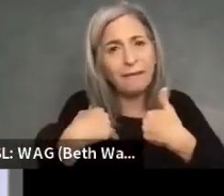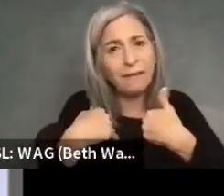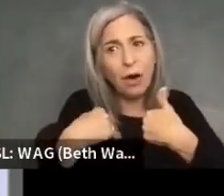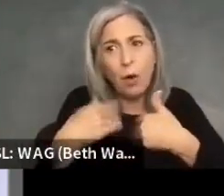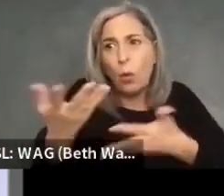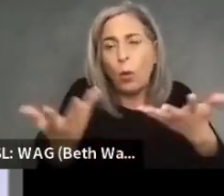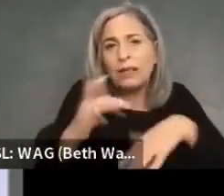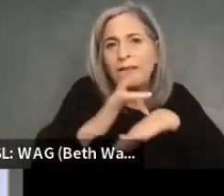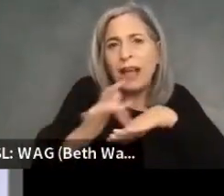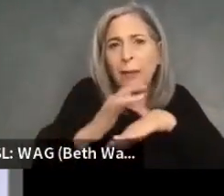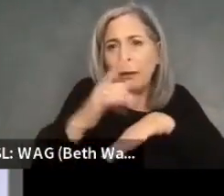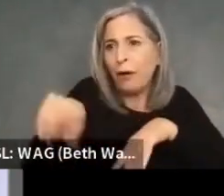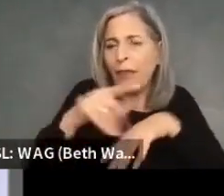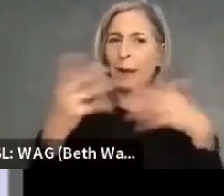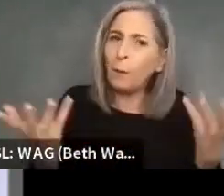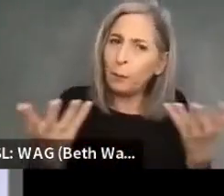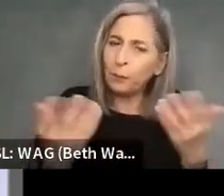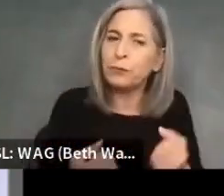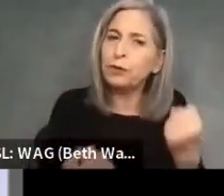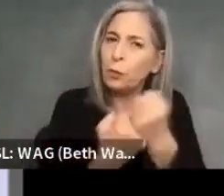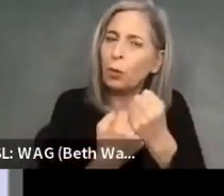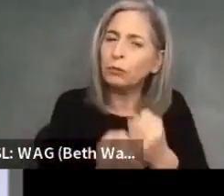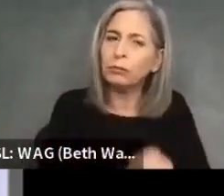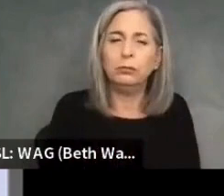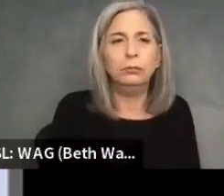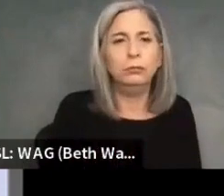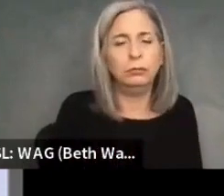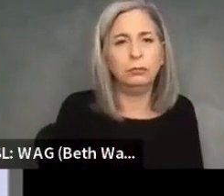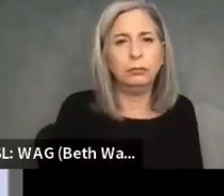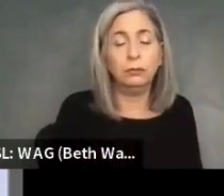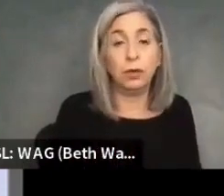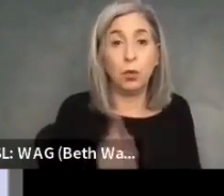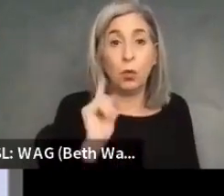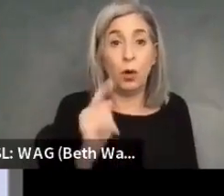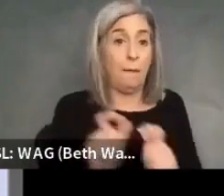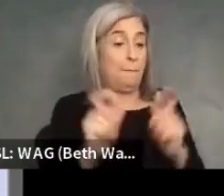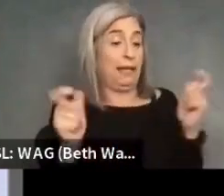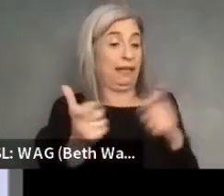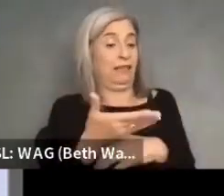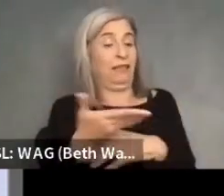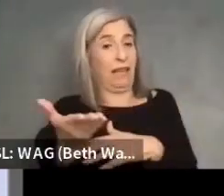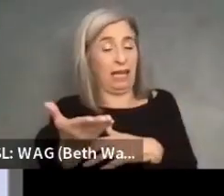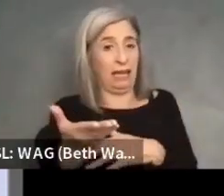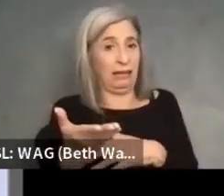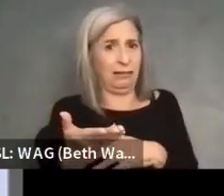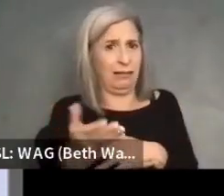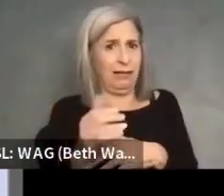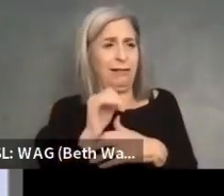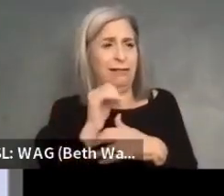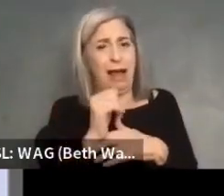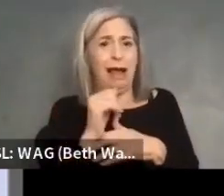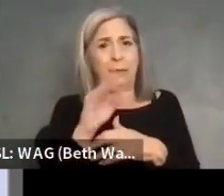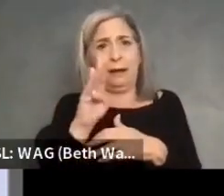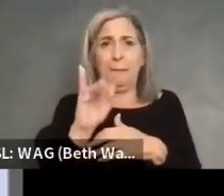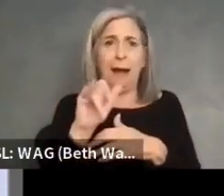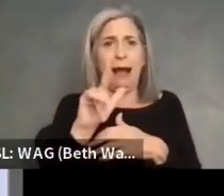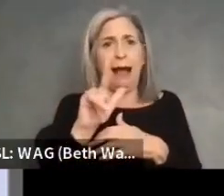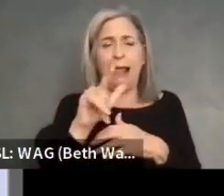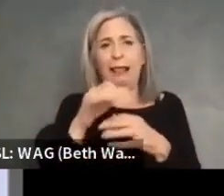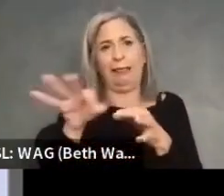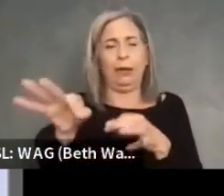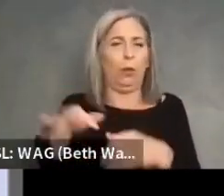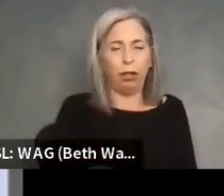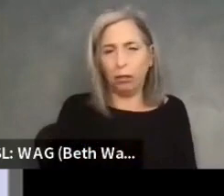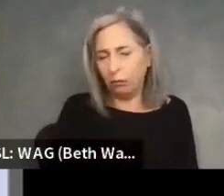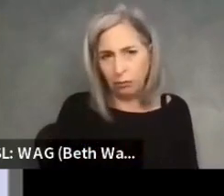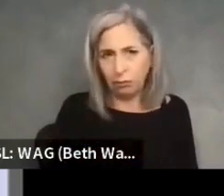作为教育者，如果你跟家长沟通的时候，你用不同的方式去表述，然后发现他们还是没有办法很